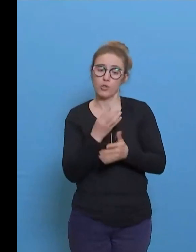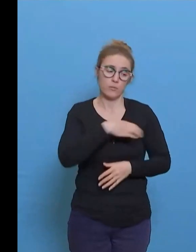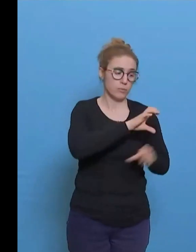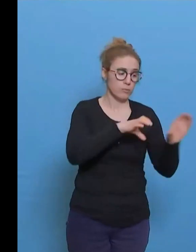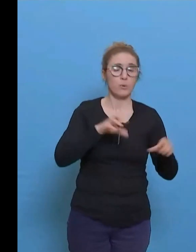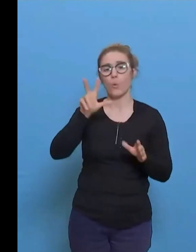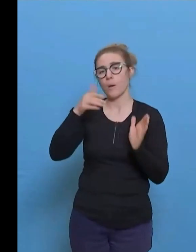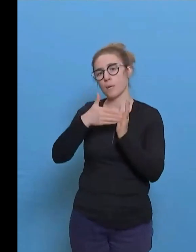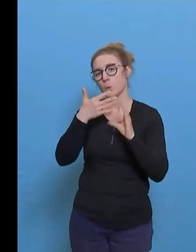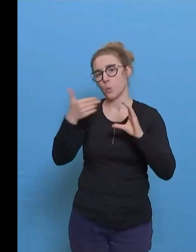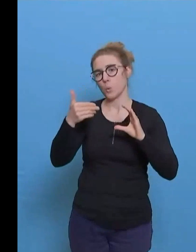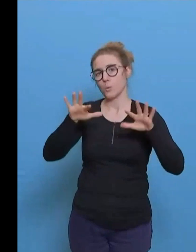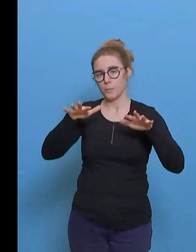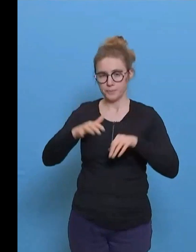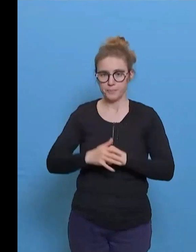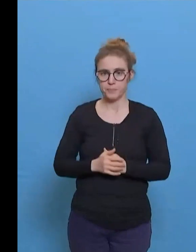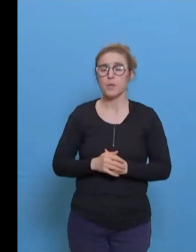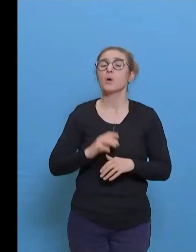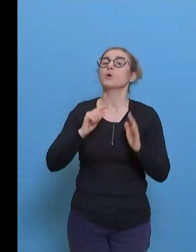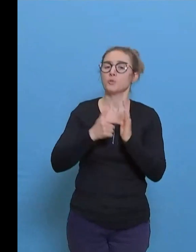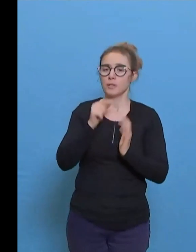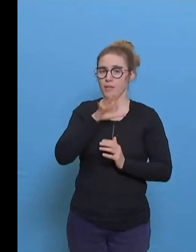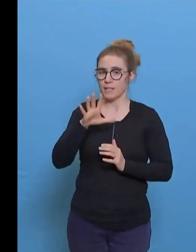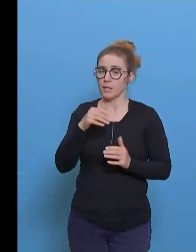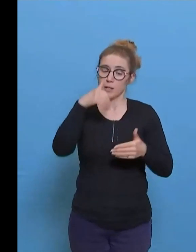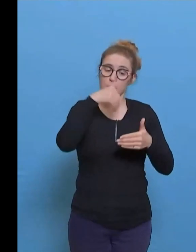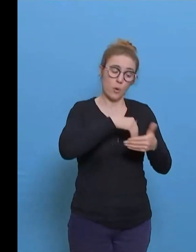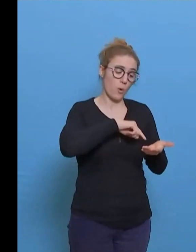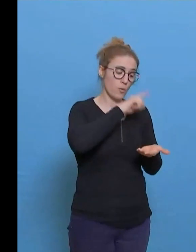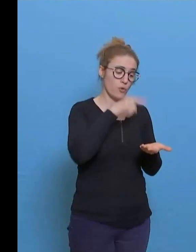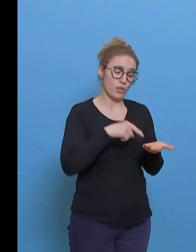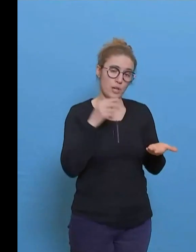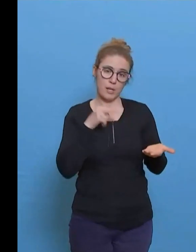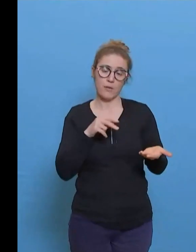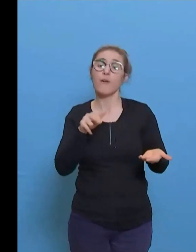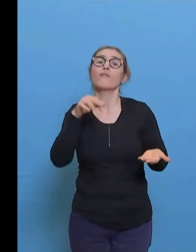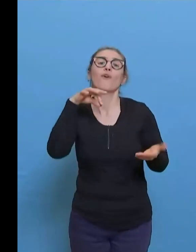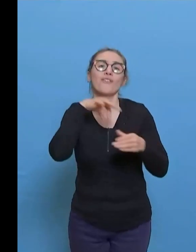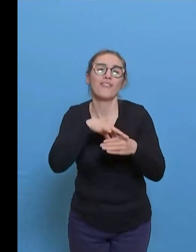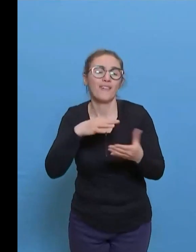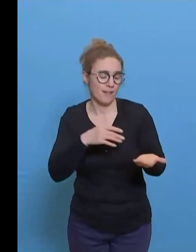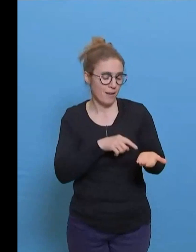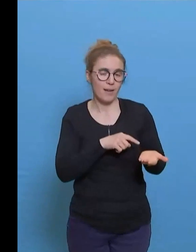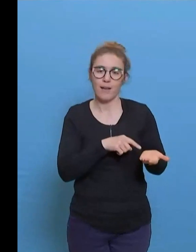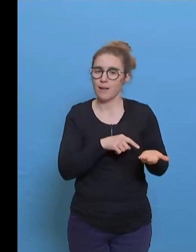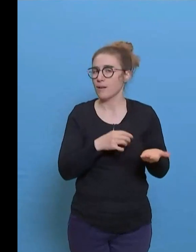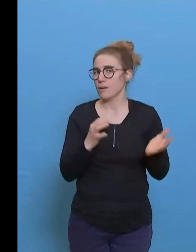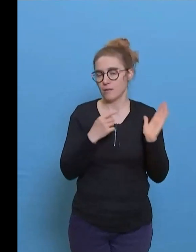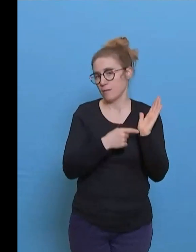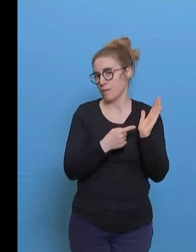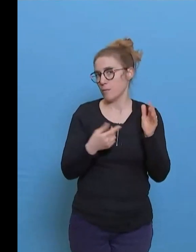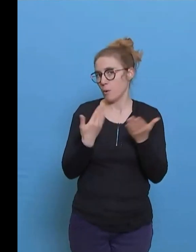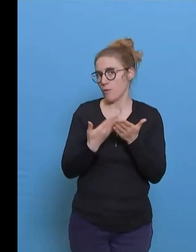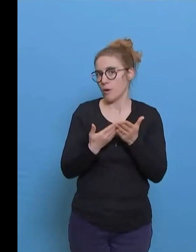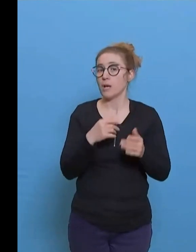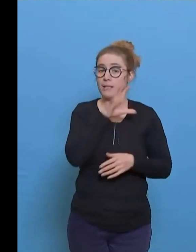de 3 000 €. Nous en avons en 2025 dans notre budget, ce que je vous propose de mettre aux voix dans quelques instants, qui confirme tout cela. Il y en